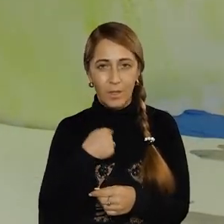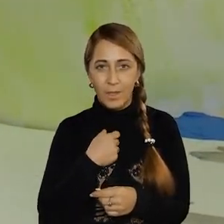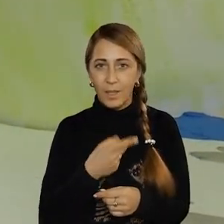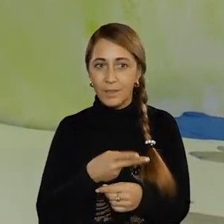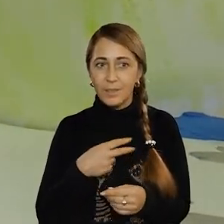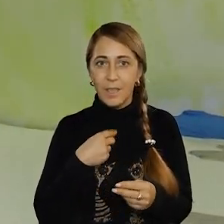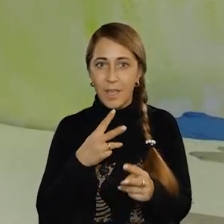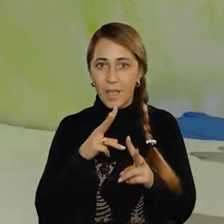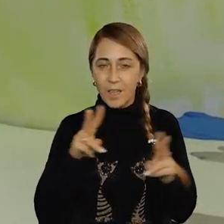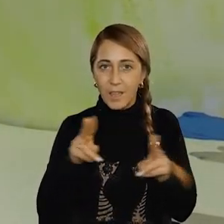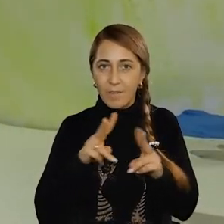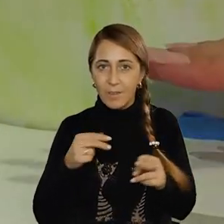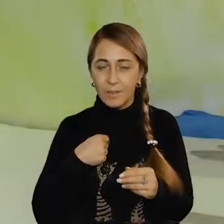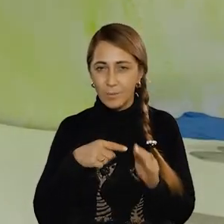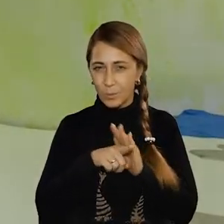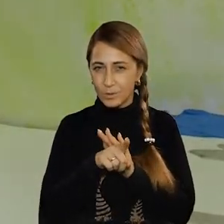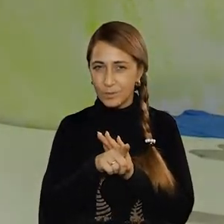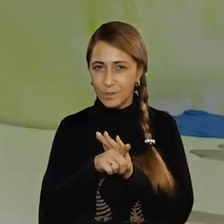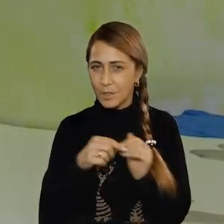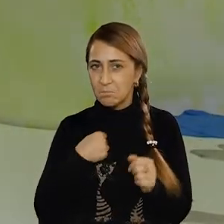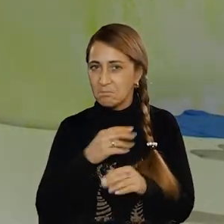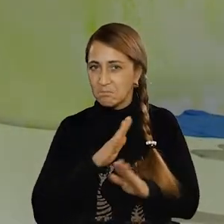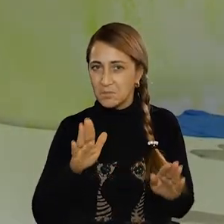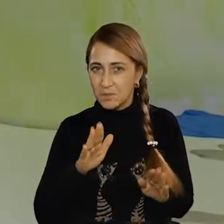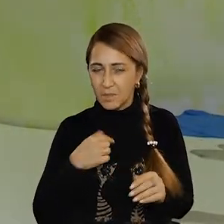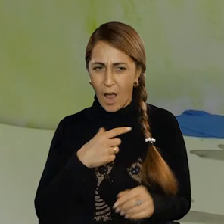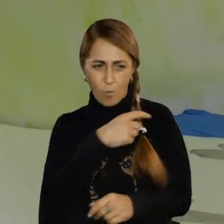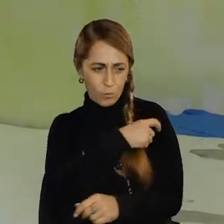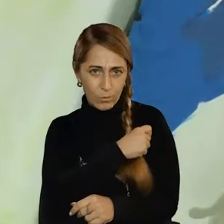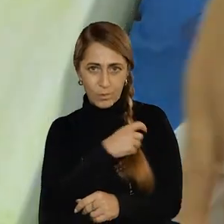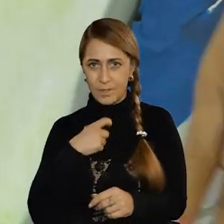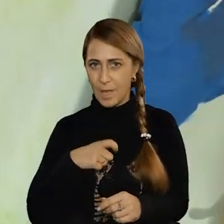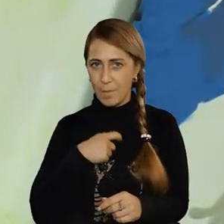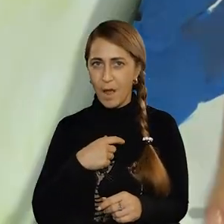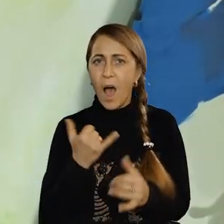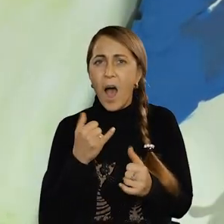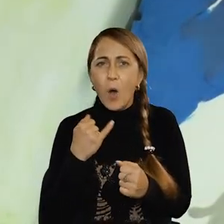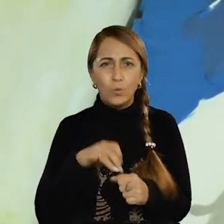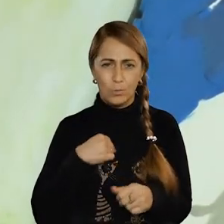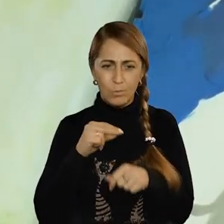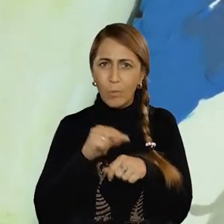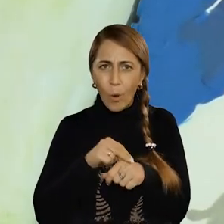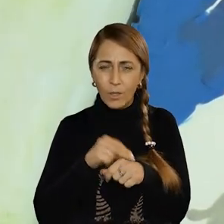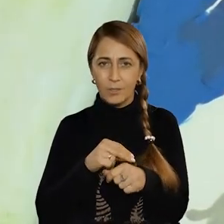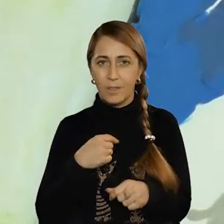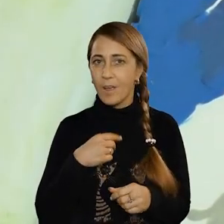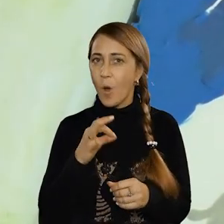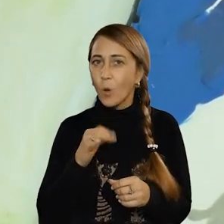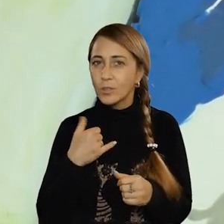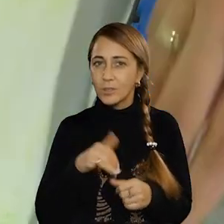мого двійника розпочинається. Але ж ні. Ущипнув себе. Ауч, боляче.